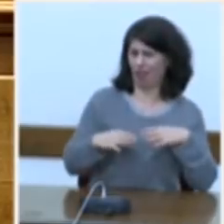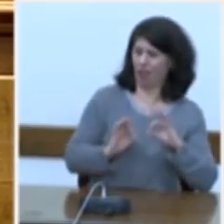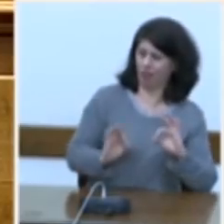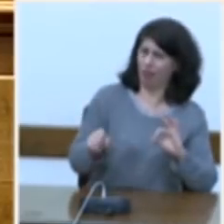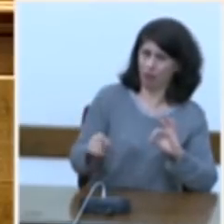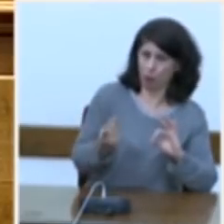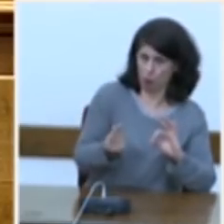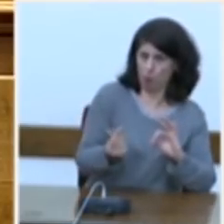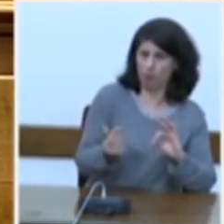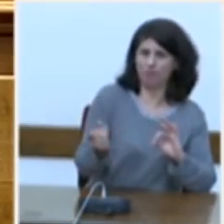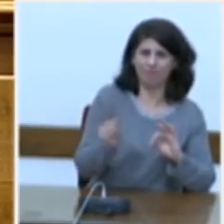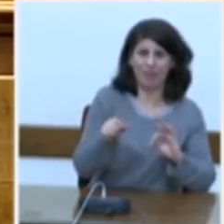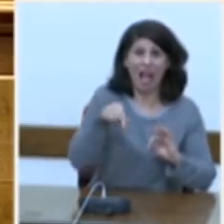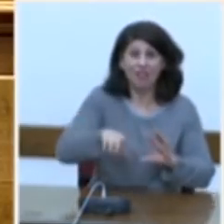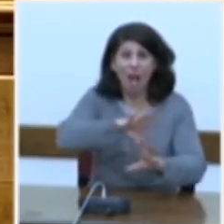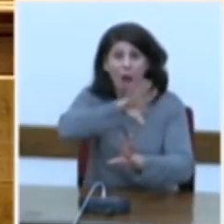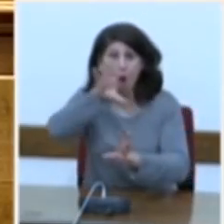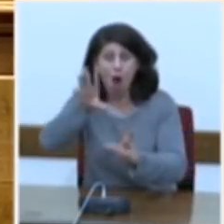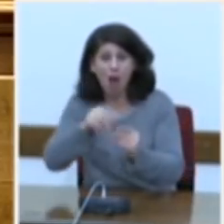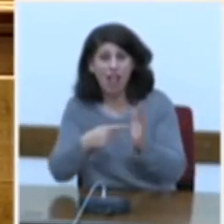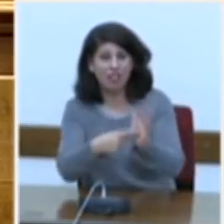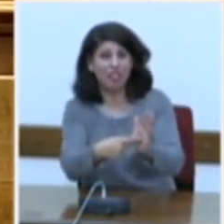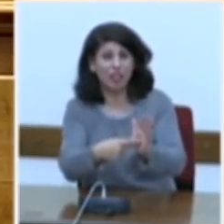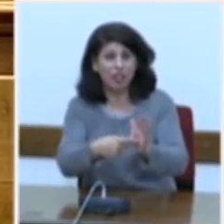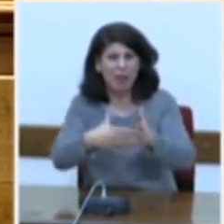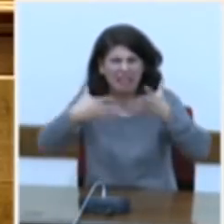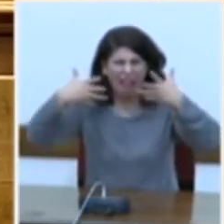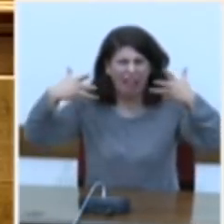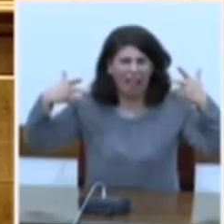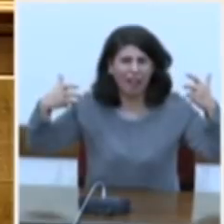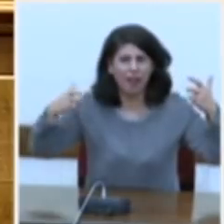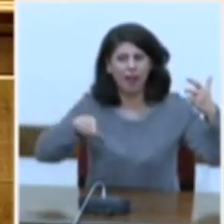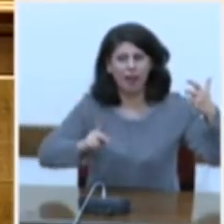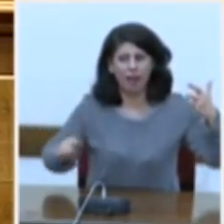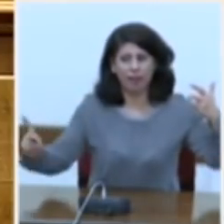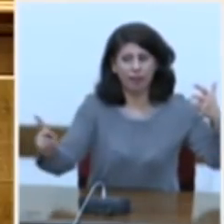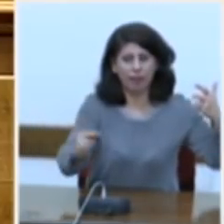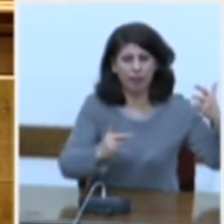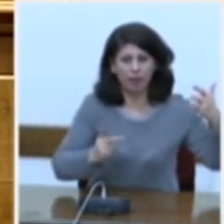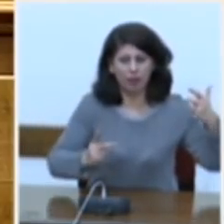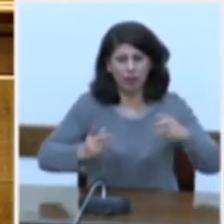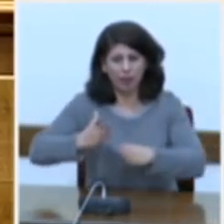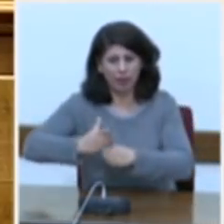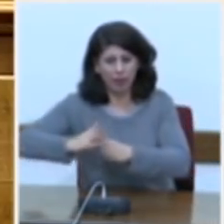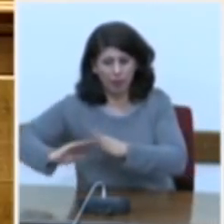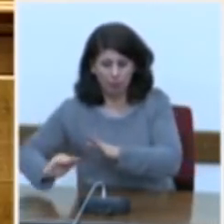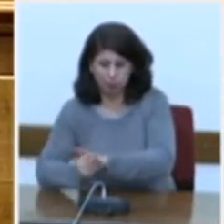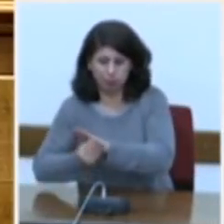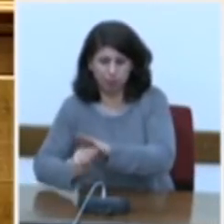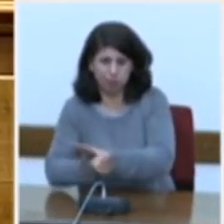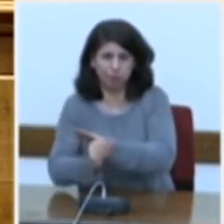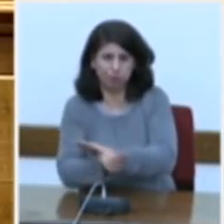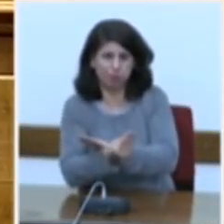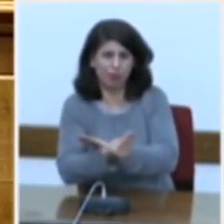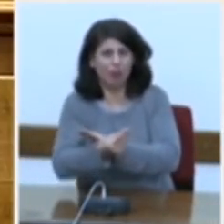προσέγγιση. Δείχνουμε τα τέρατα, αλλά κρύβουμε την κοινωνία που γεννά και συντηρεί